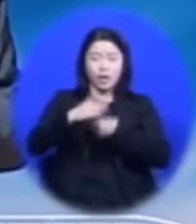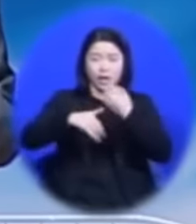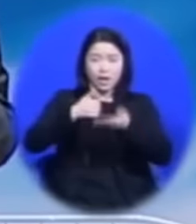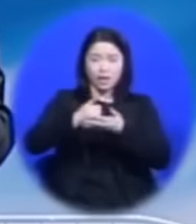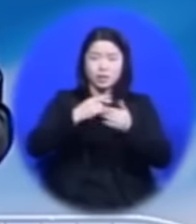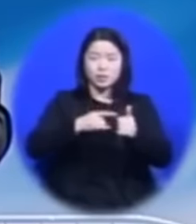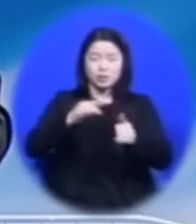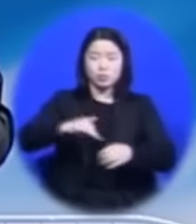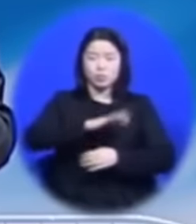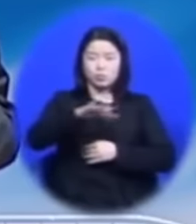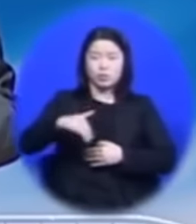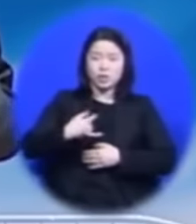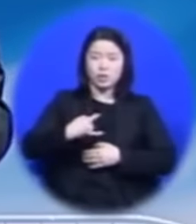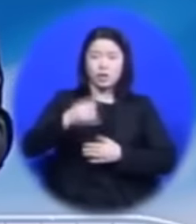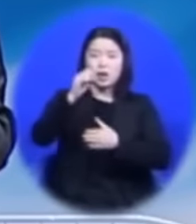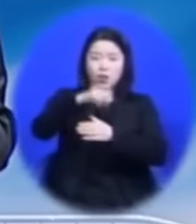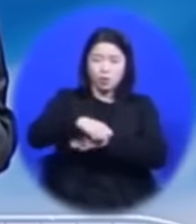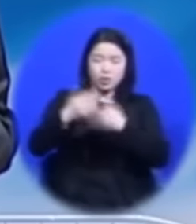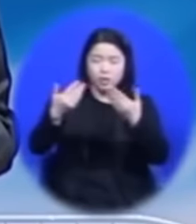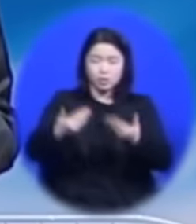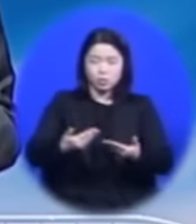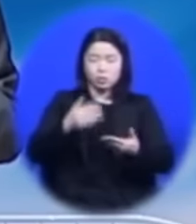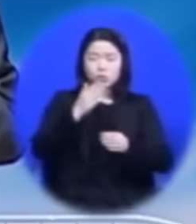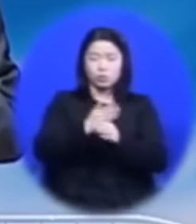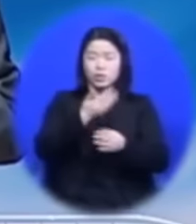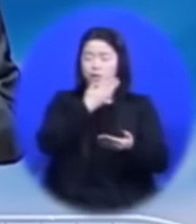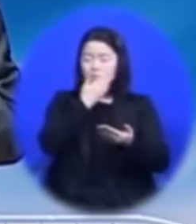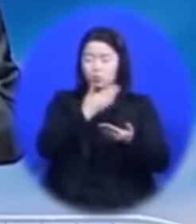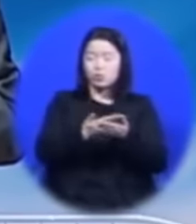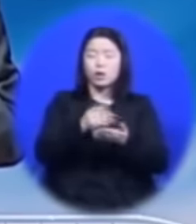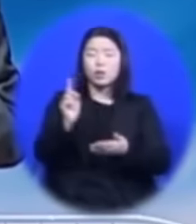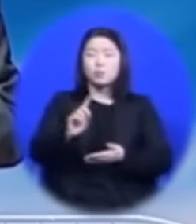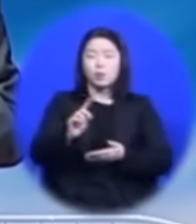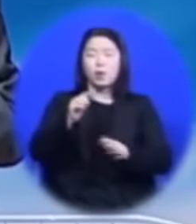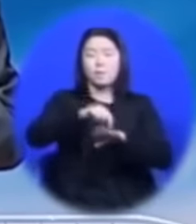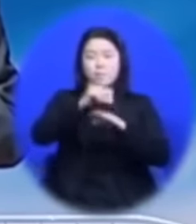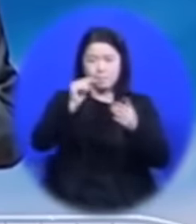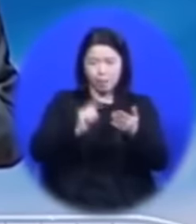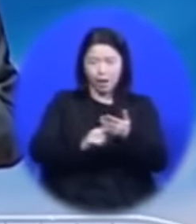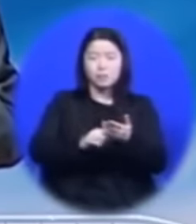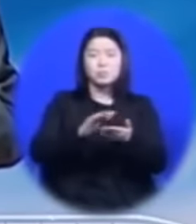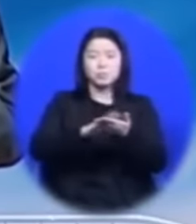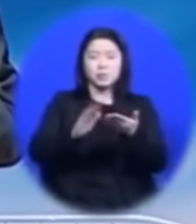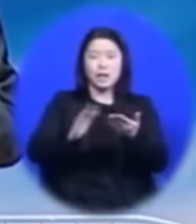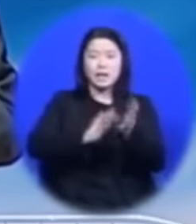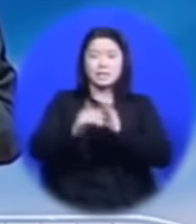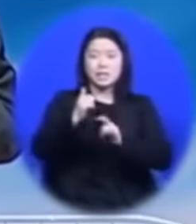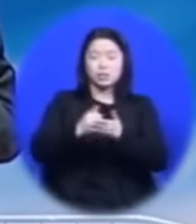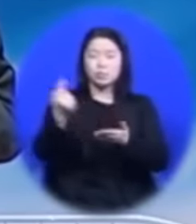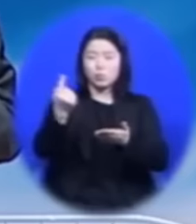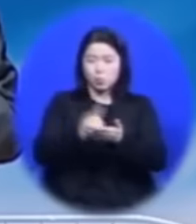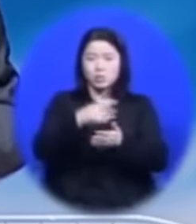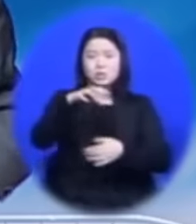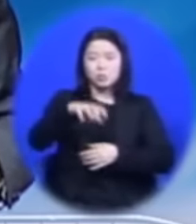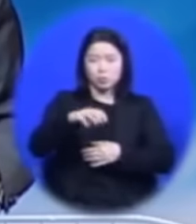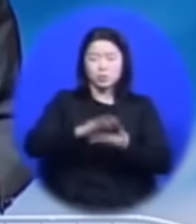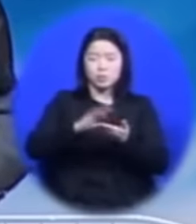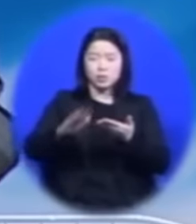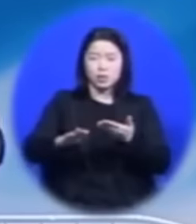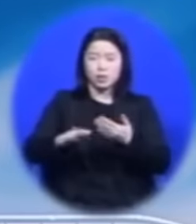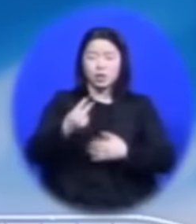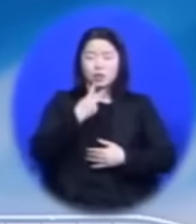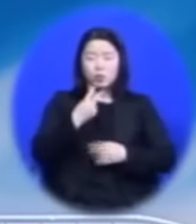하나님께서 우리에게 허락하신 것 중에 가장 소중한 것이 마음입니다. 예수님이 오시는 자리예요.